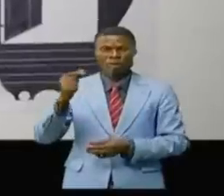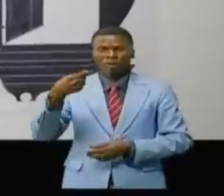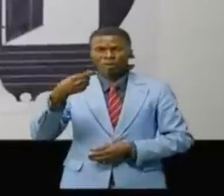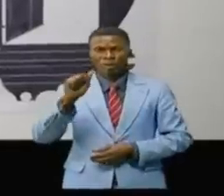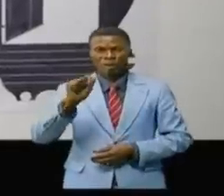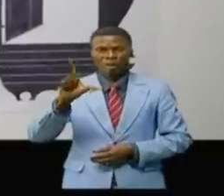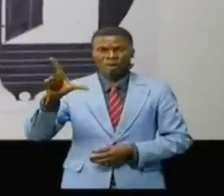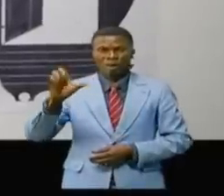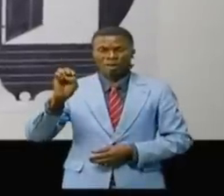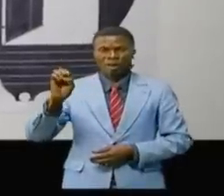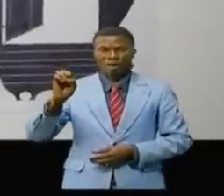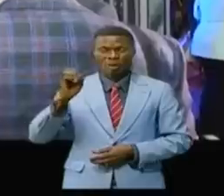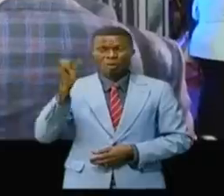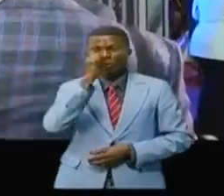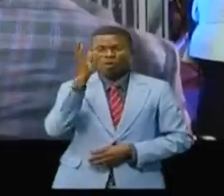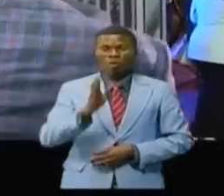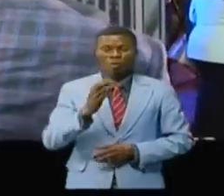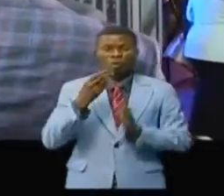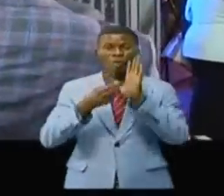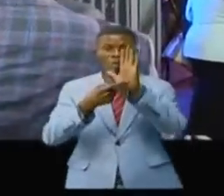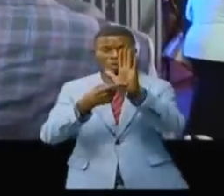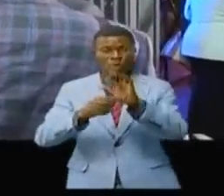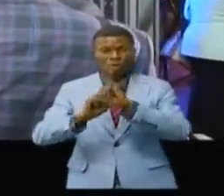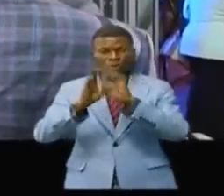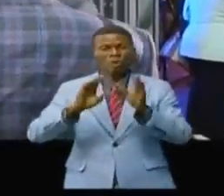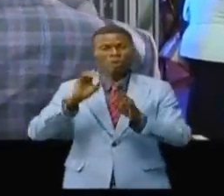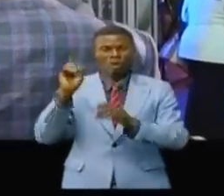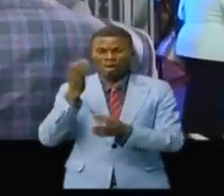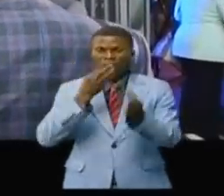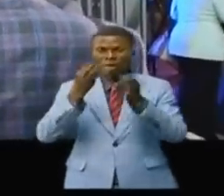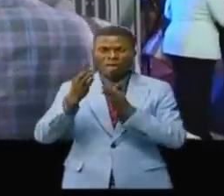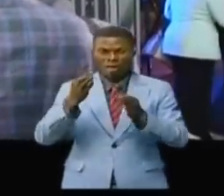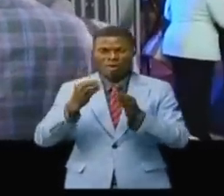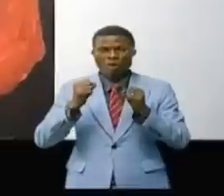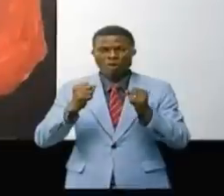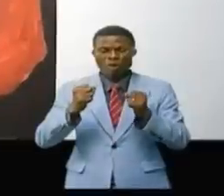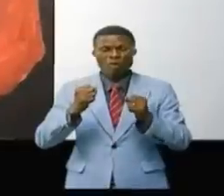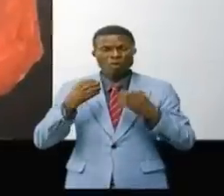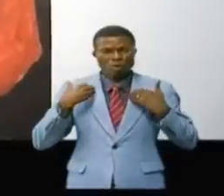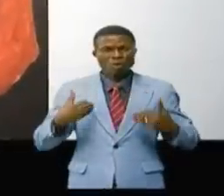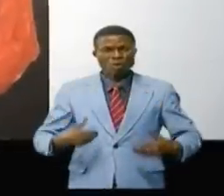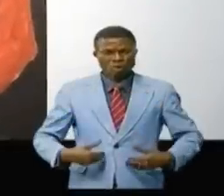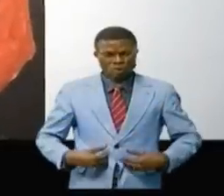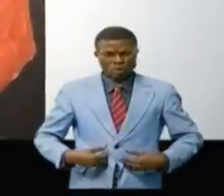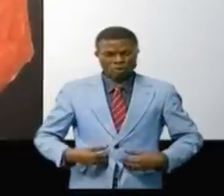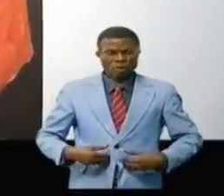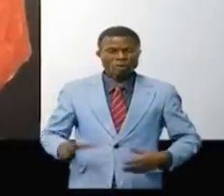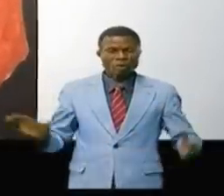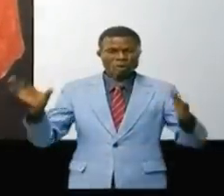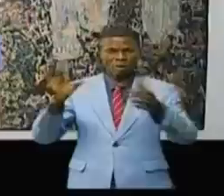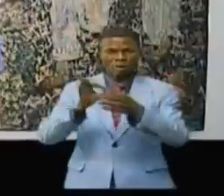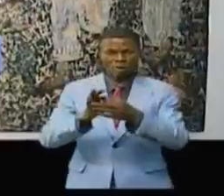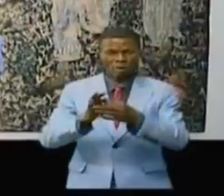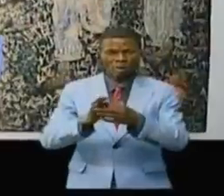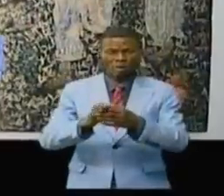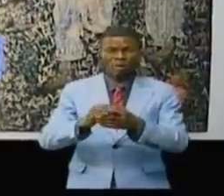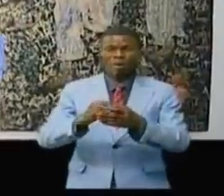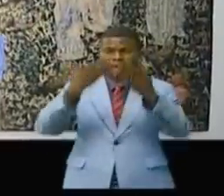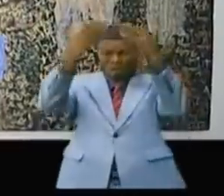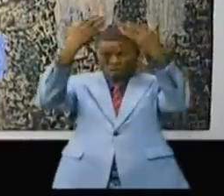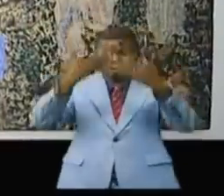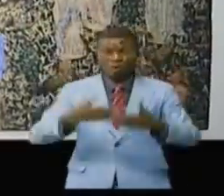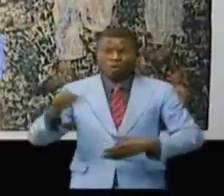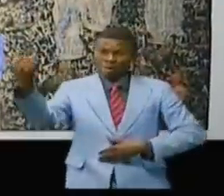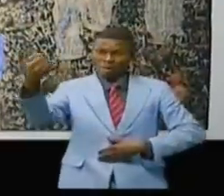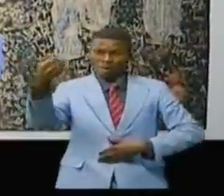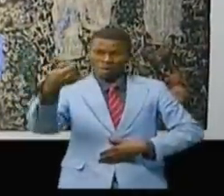Tous artistes visuels, chacun s'est laissé guider par la force motrice qui met en relief le portrait d'un pays